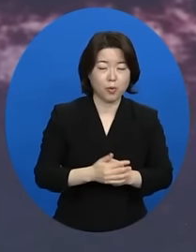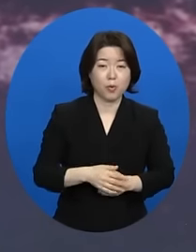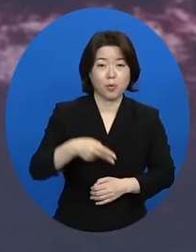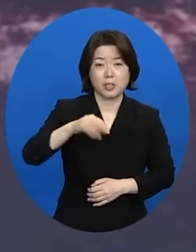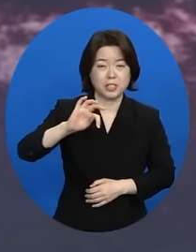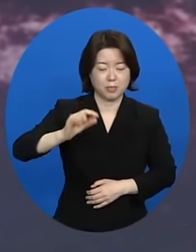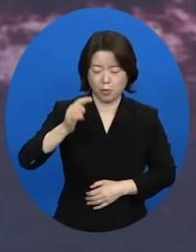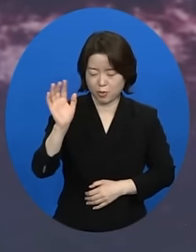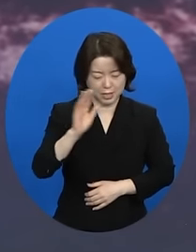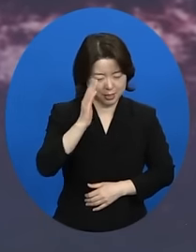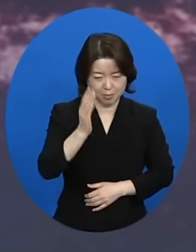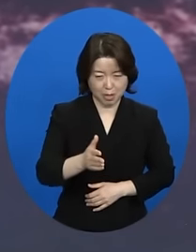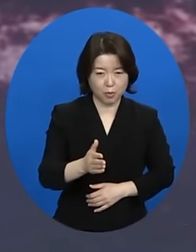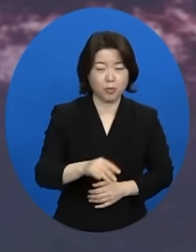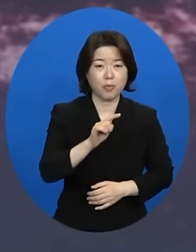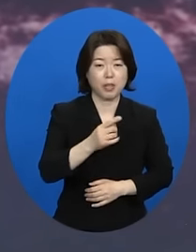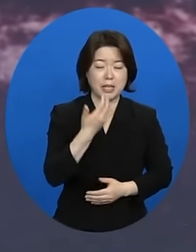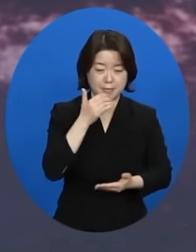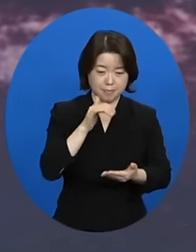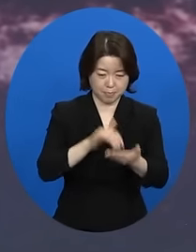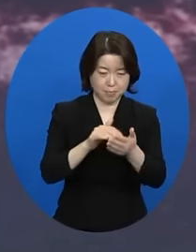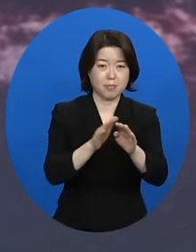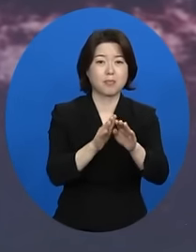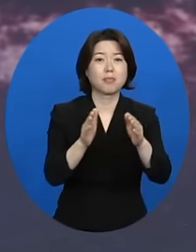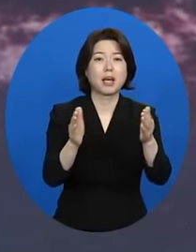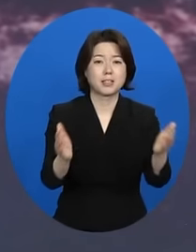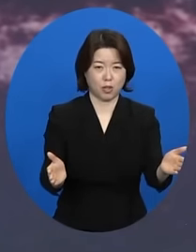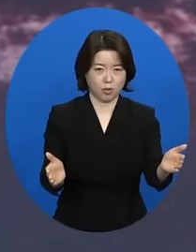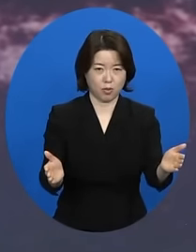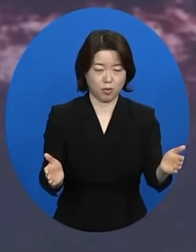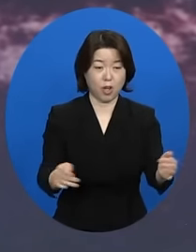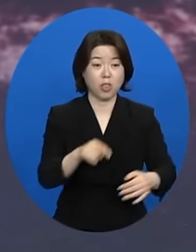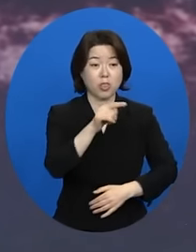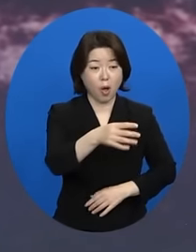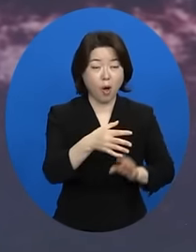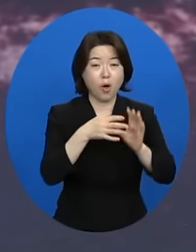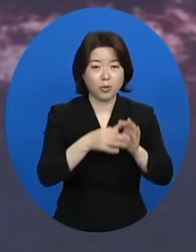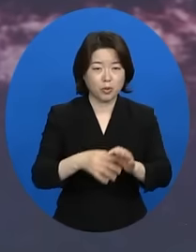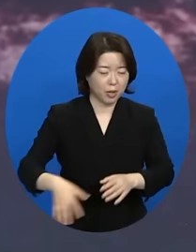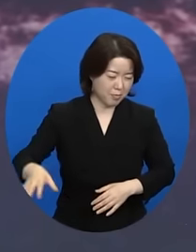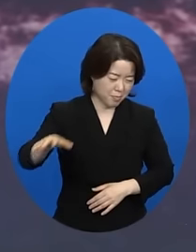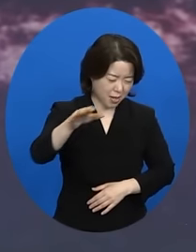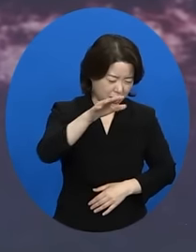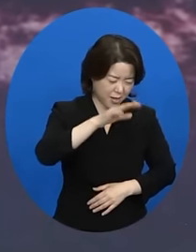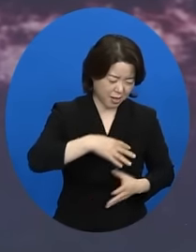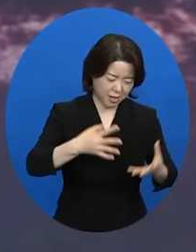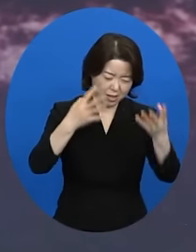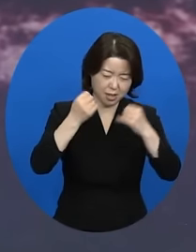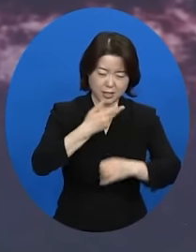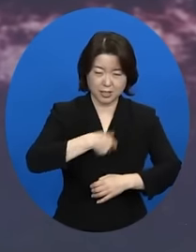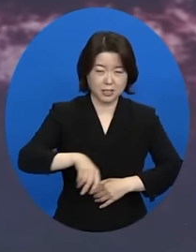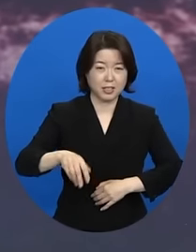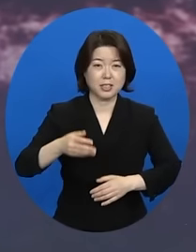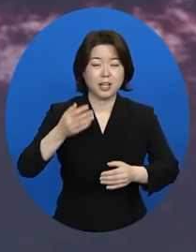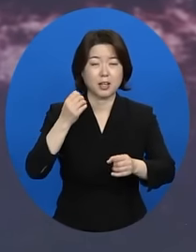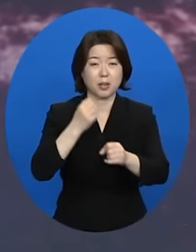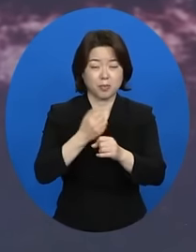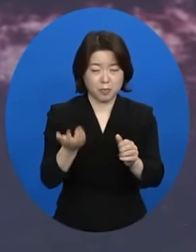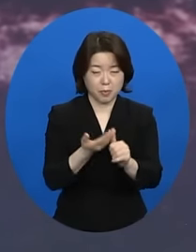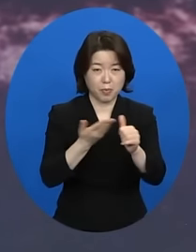아니고 너는 반석이다. 반석. 너를 통해서 수많은 제자들이 나올 것이고 교회들이 세워질